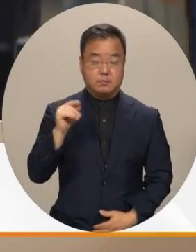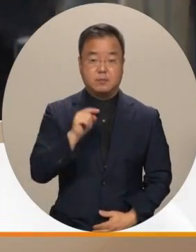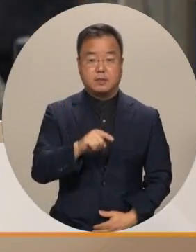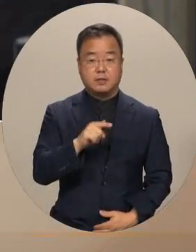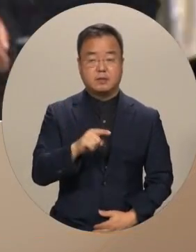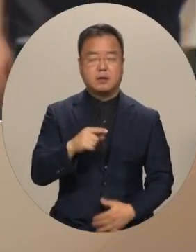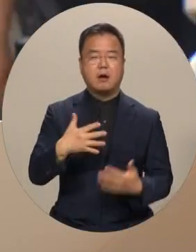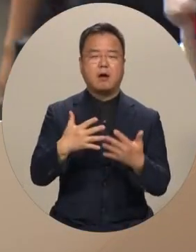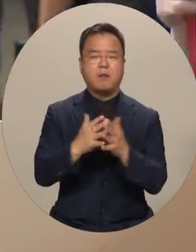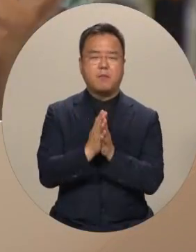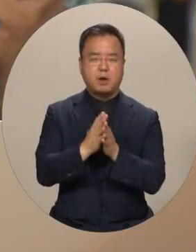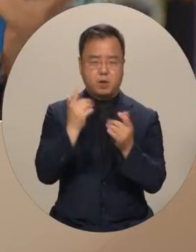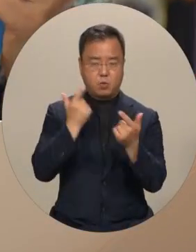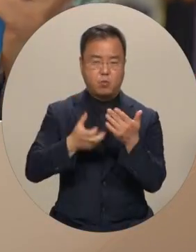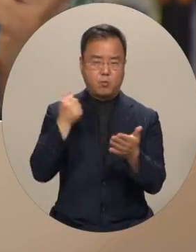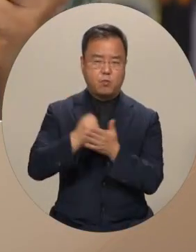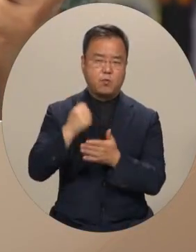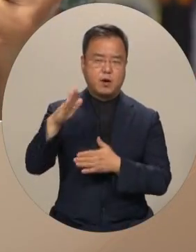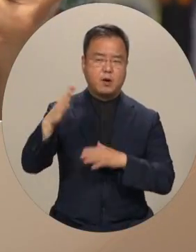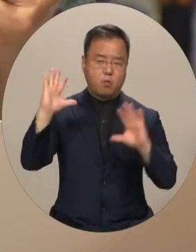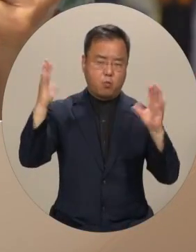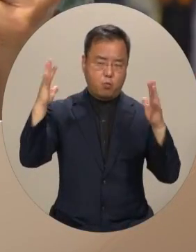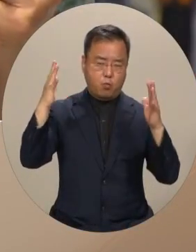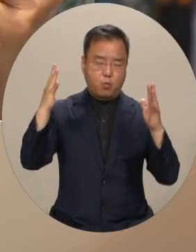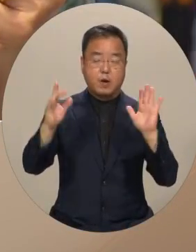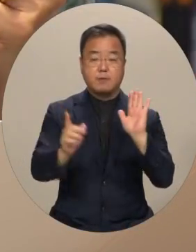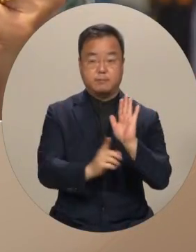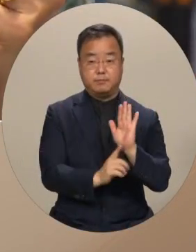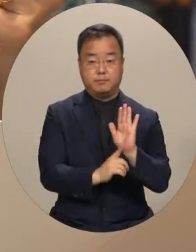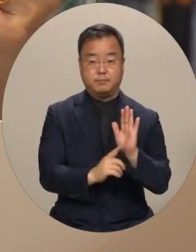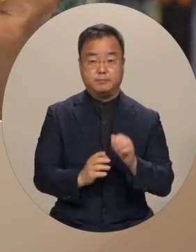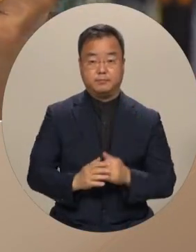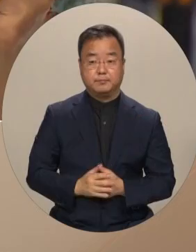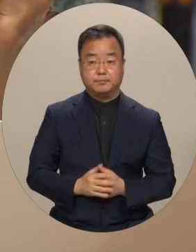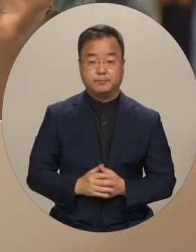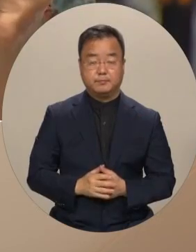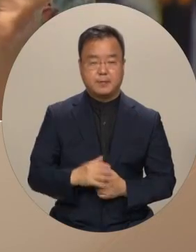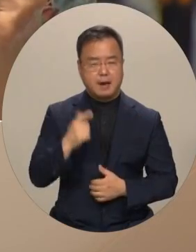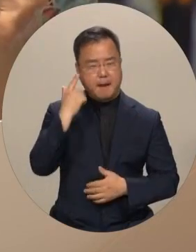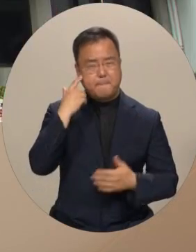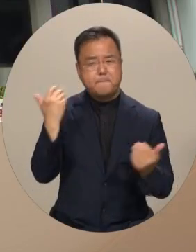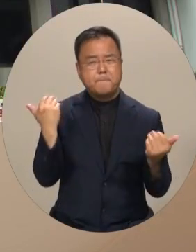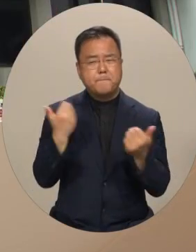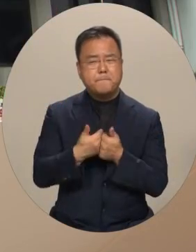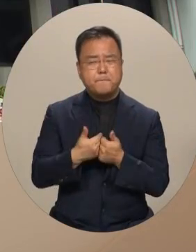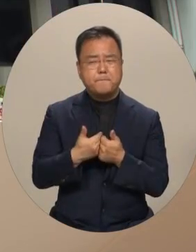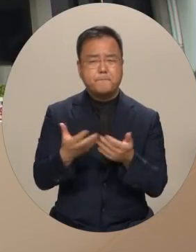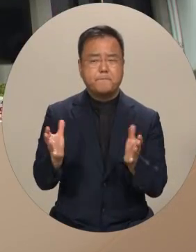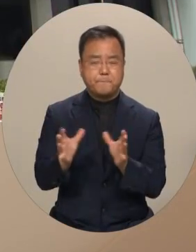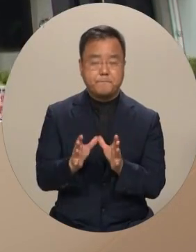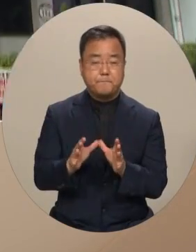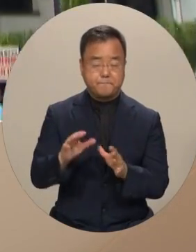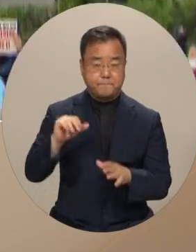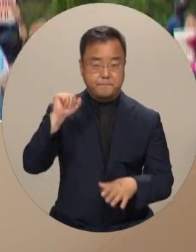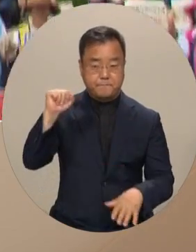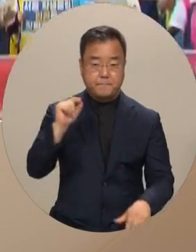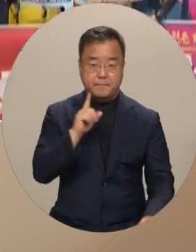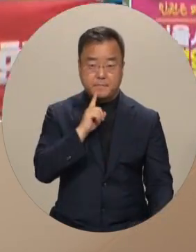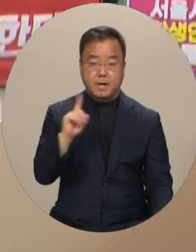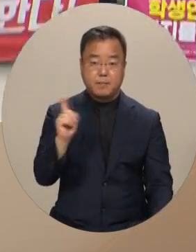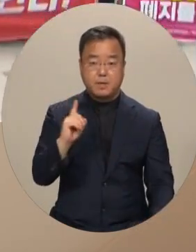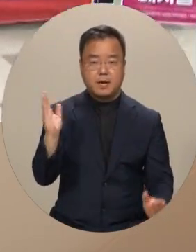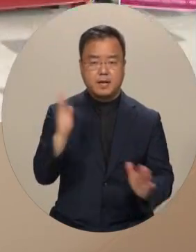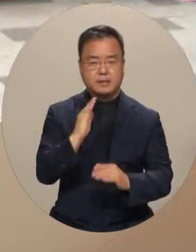폐지가 확정된 이후에는 환영한다는 입장을 내기도 했습니다 반면 폐지에 반대하는 반대하는 단체들은